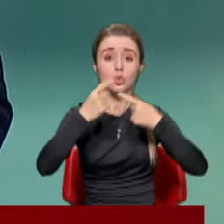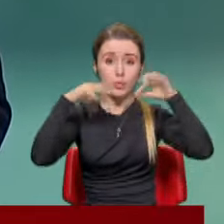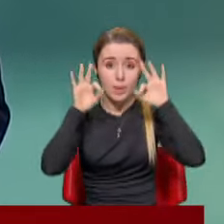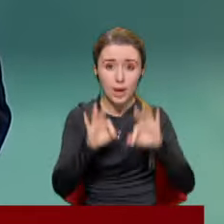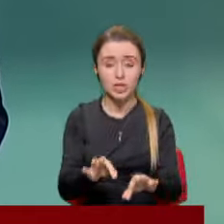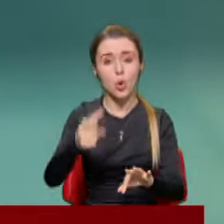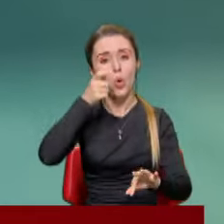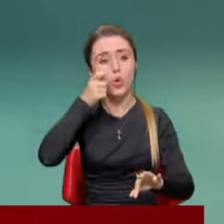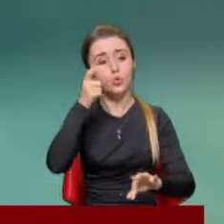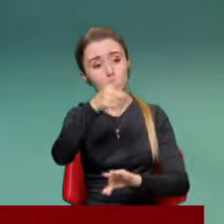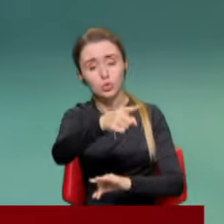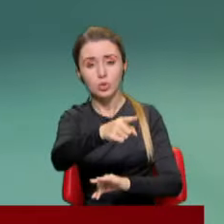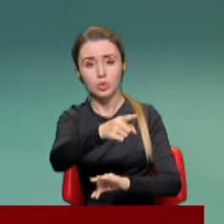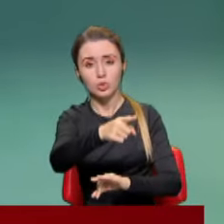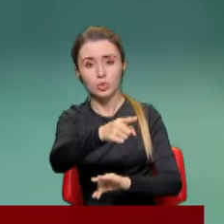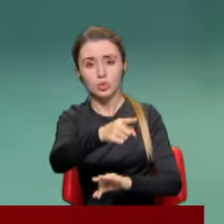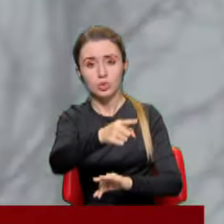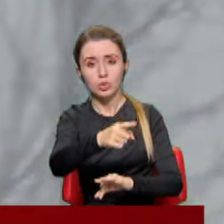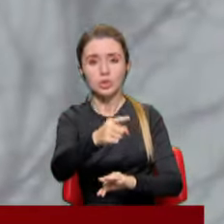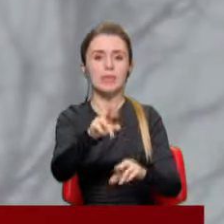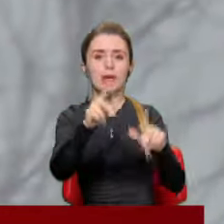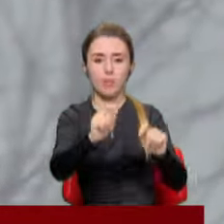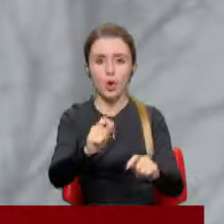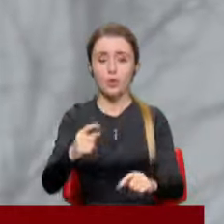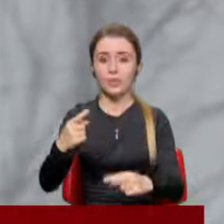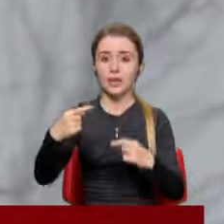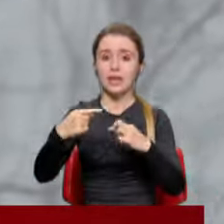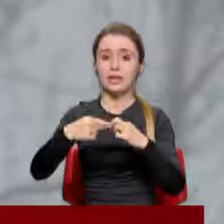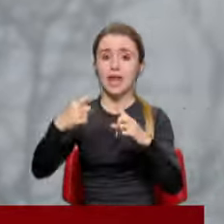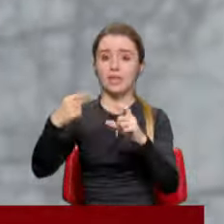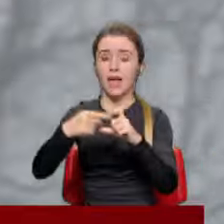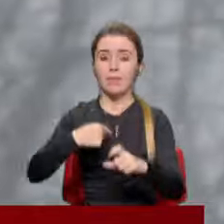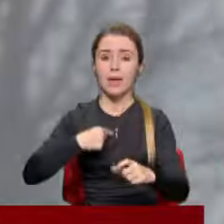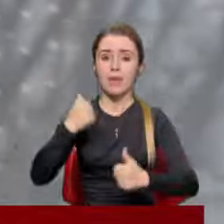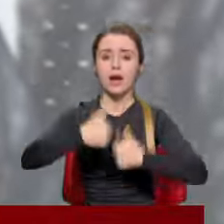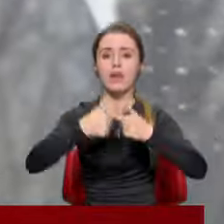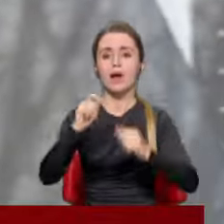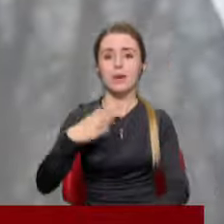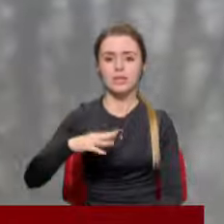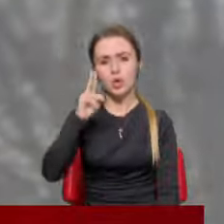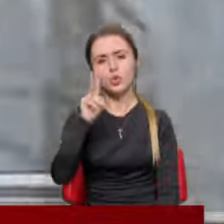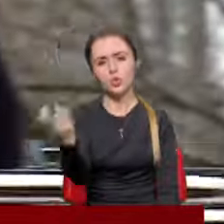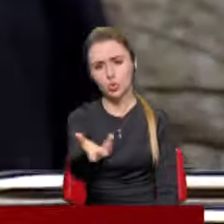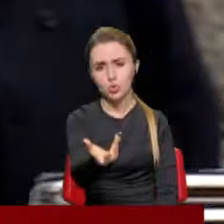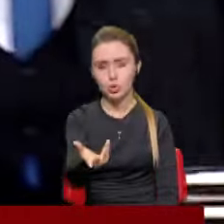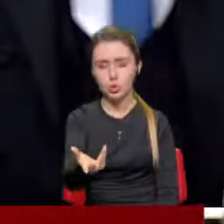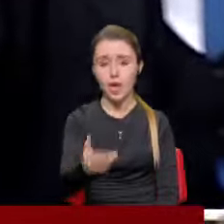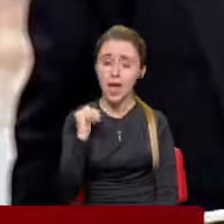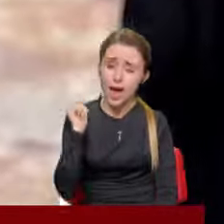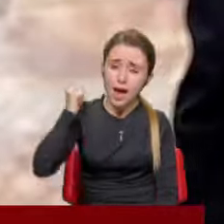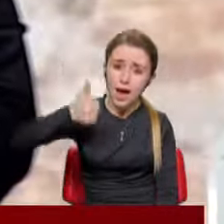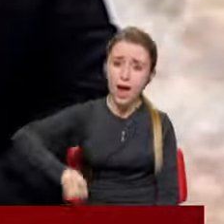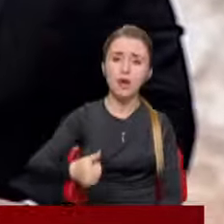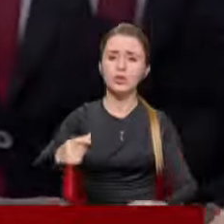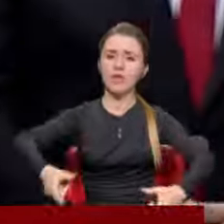alan Özgür Efendi'den rol çalıyor. Tayyip Erdoğan benimle kavga etmek istiyor, görüyorsunuz. Her gün